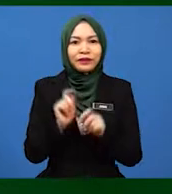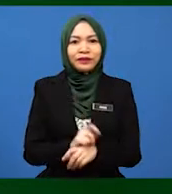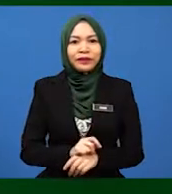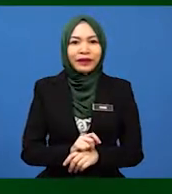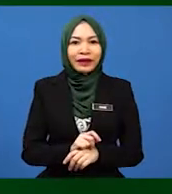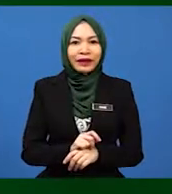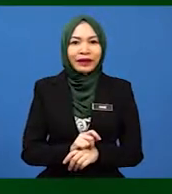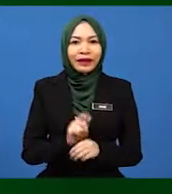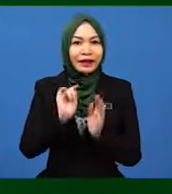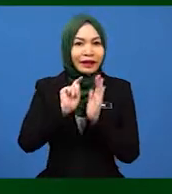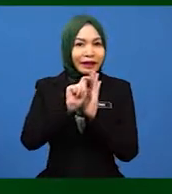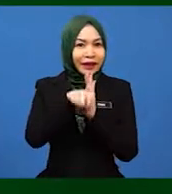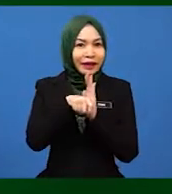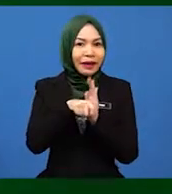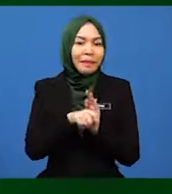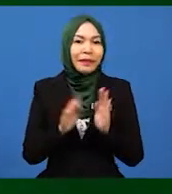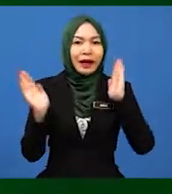kata seru.